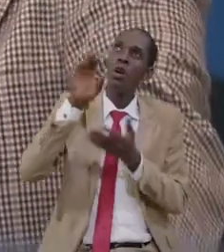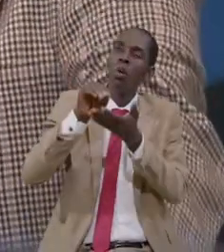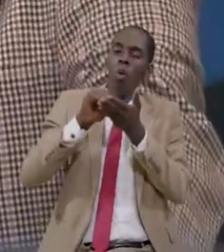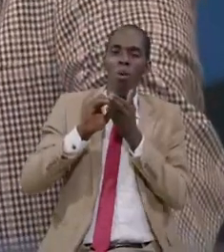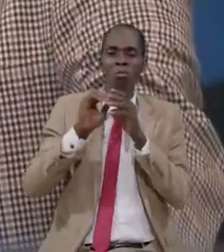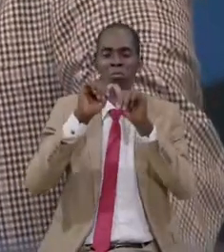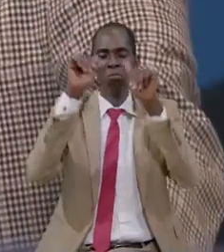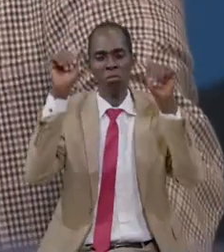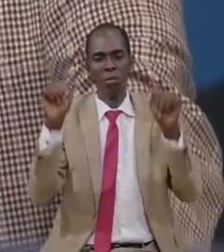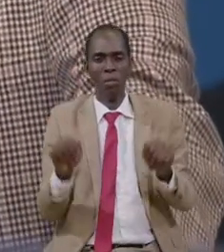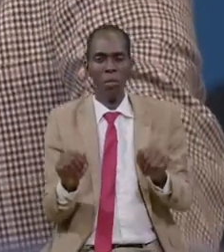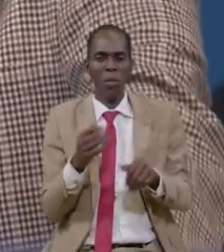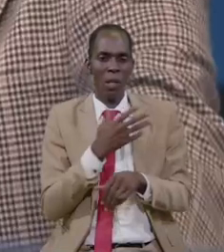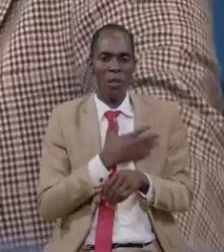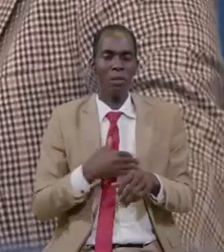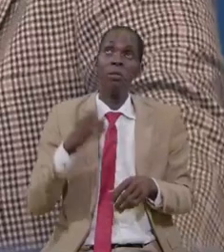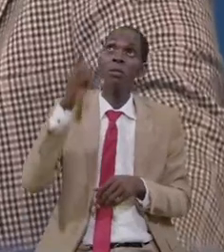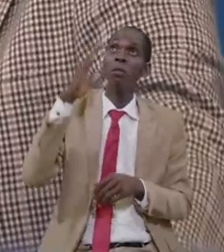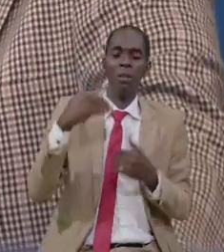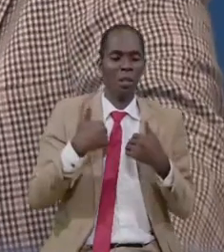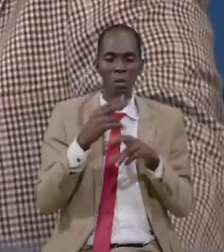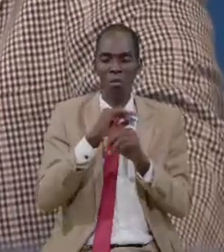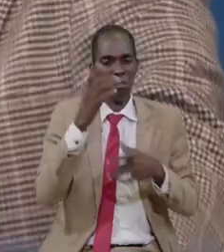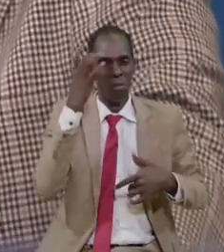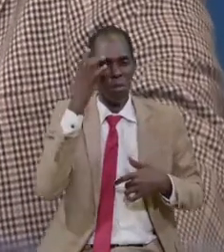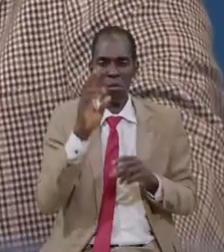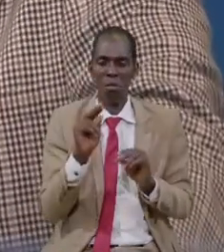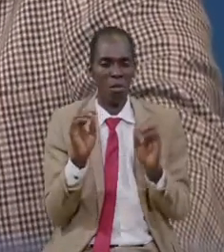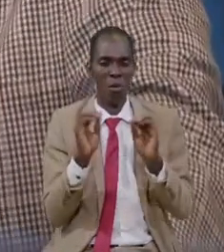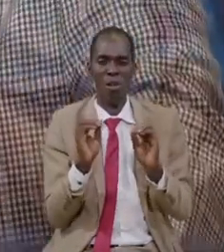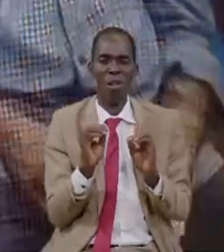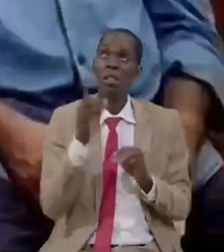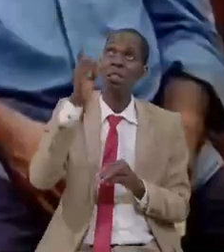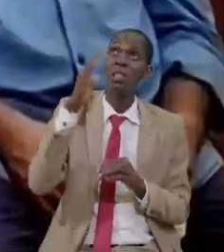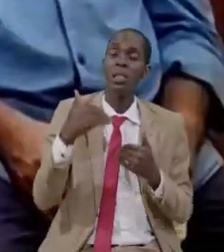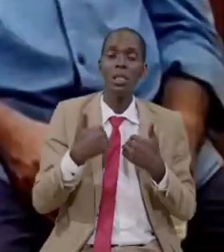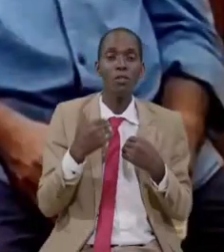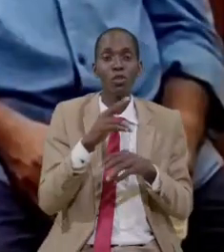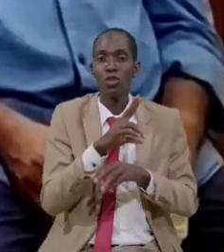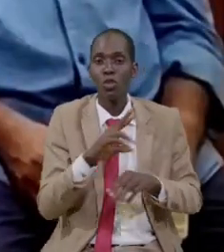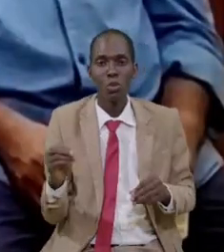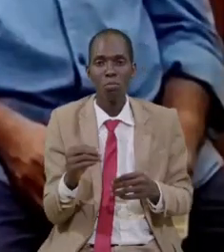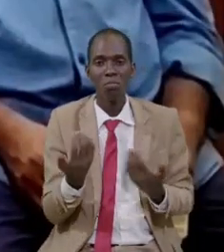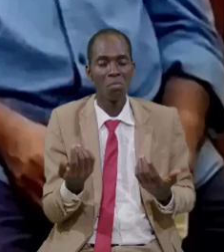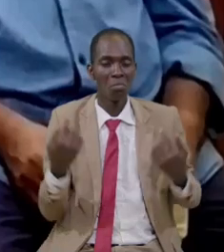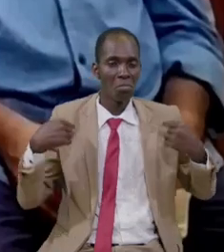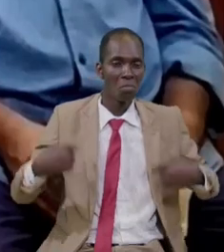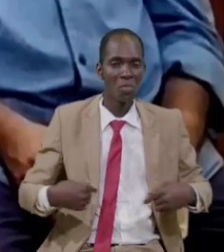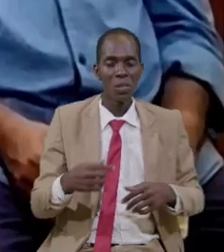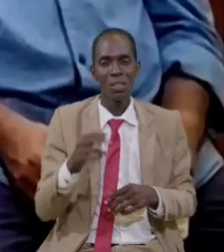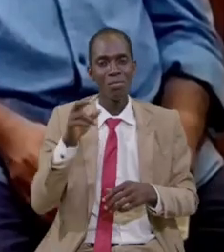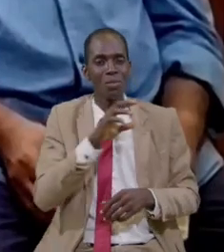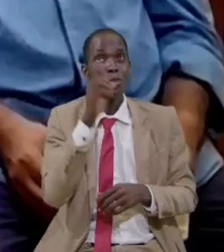à son image, à sa ressemblance. Et Dieu n'a pas de maladie, Dieu n'a pas d'infirmité, Dieu n'a pas de